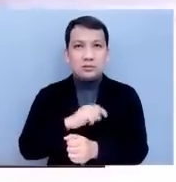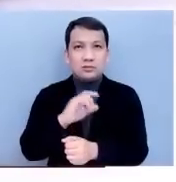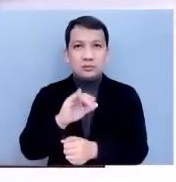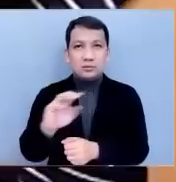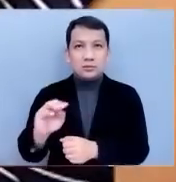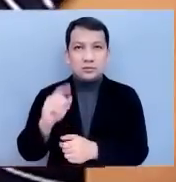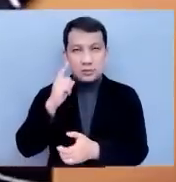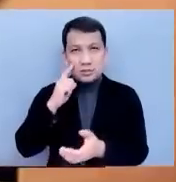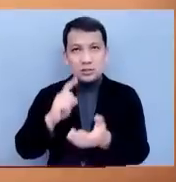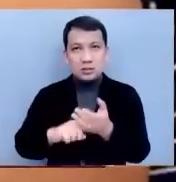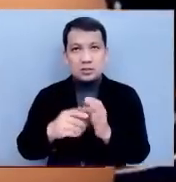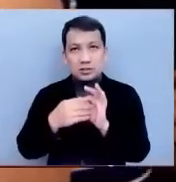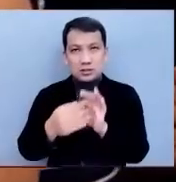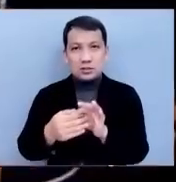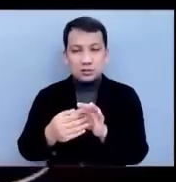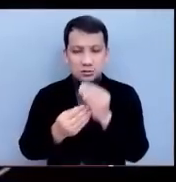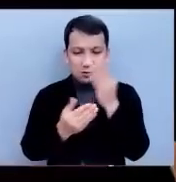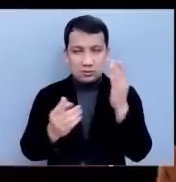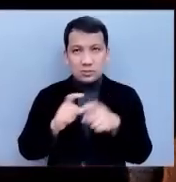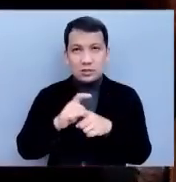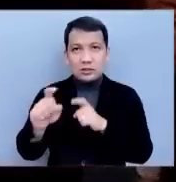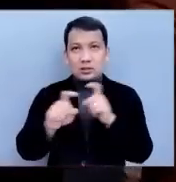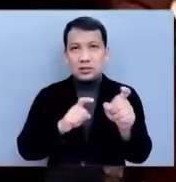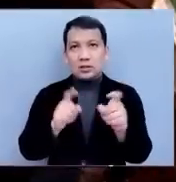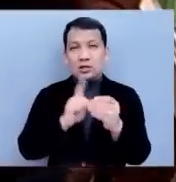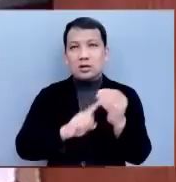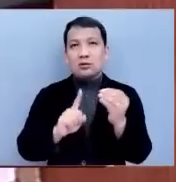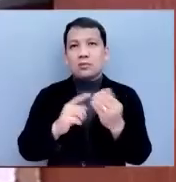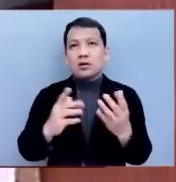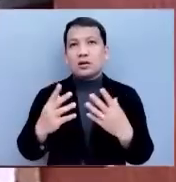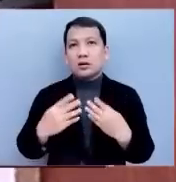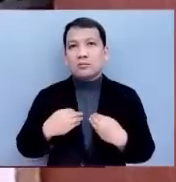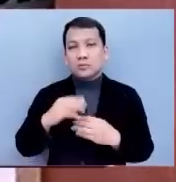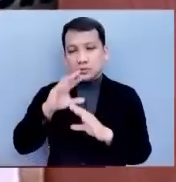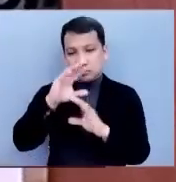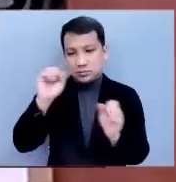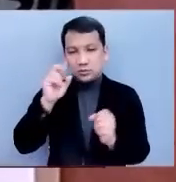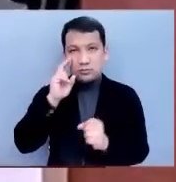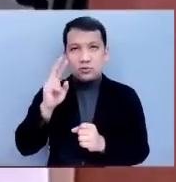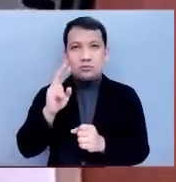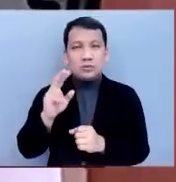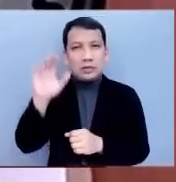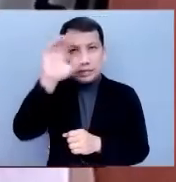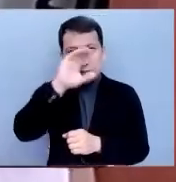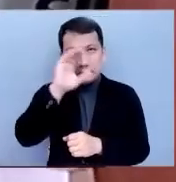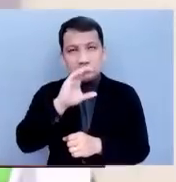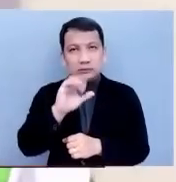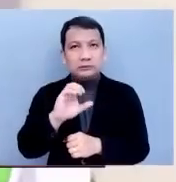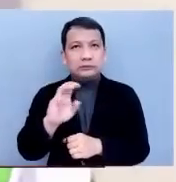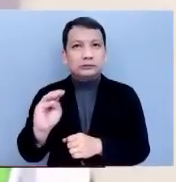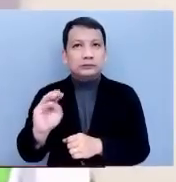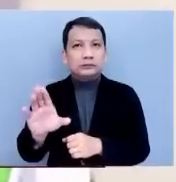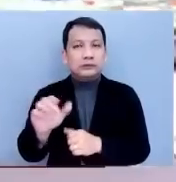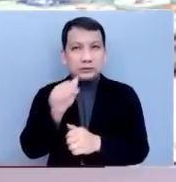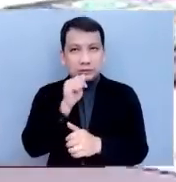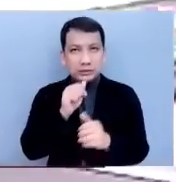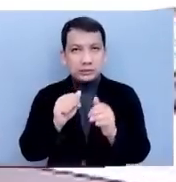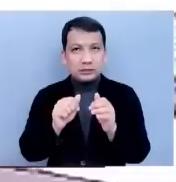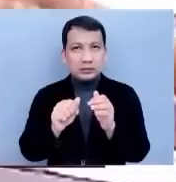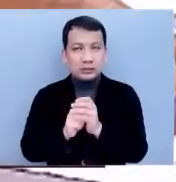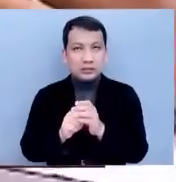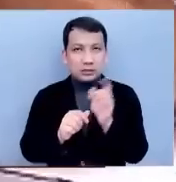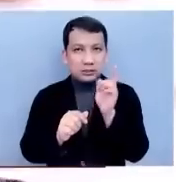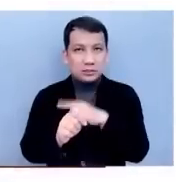mga paraan para maiwasan ang mga text scam. Pero aminado si Pangulong Marcos na mahirap hanapin ang mga scammer nagtatago sa likod ng mga peking